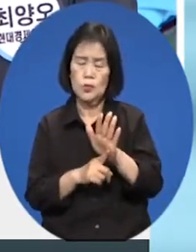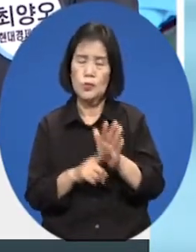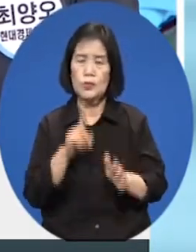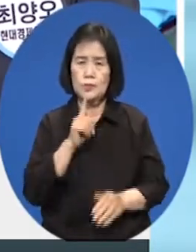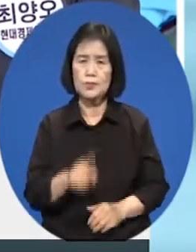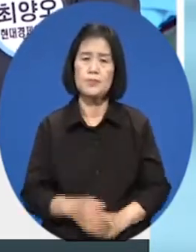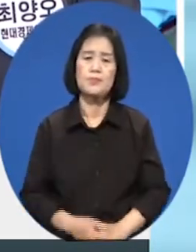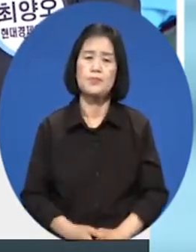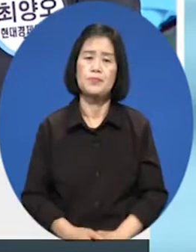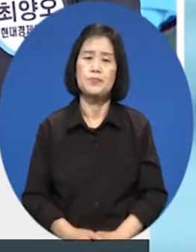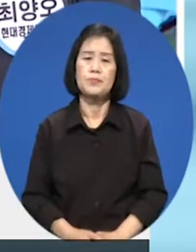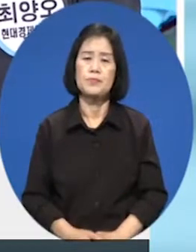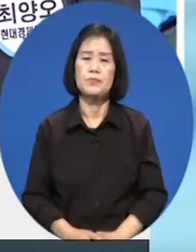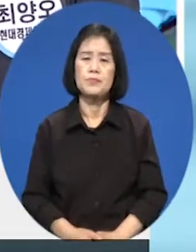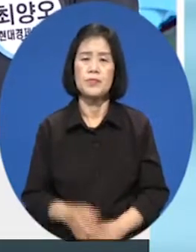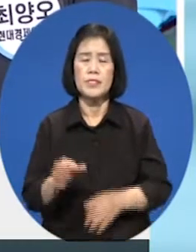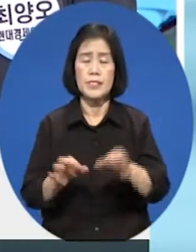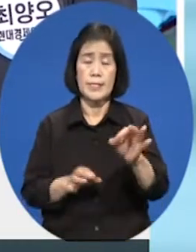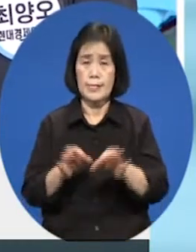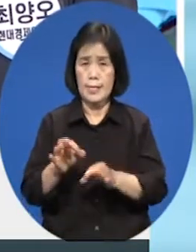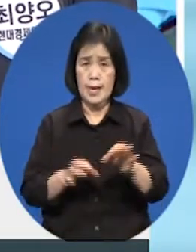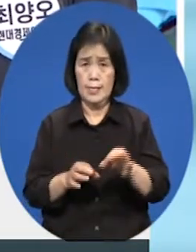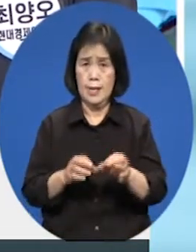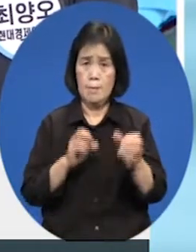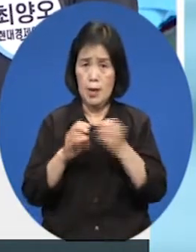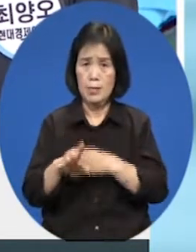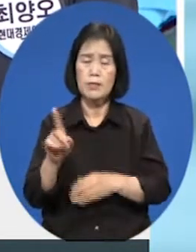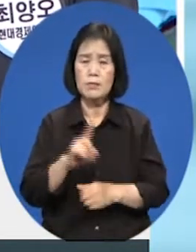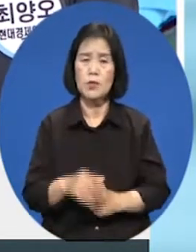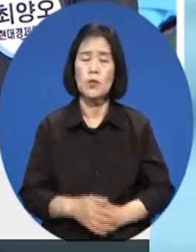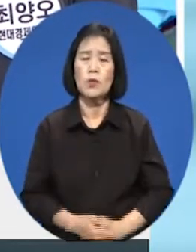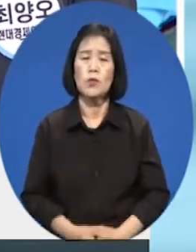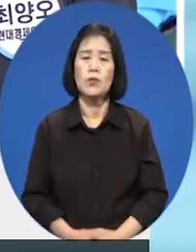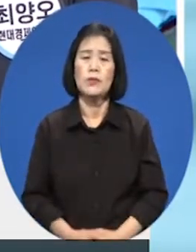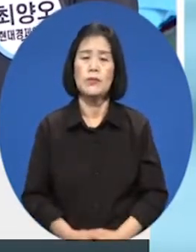보이지만 시장에서는 어떻게 얘기를 하고 있냐면